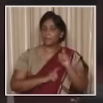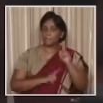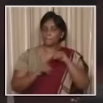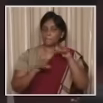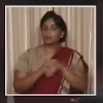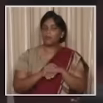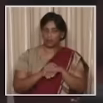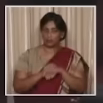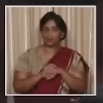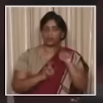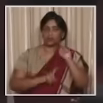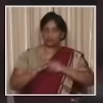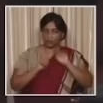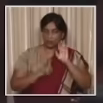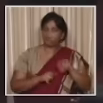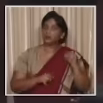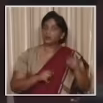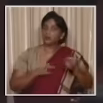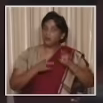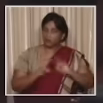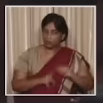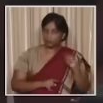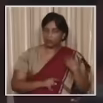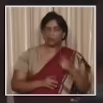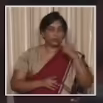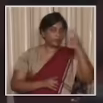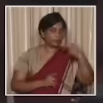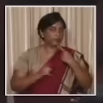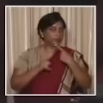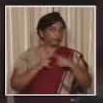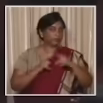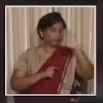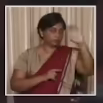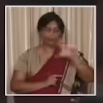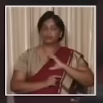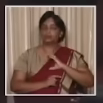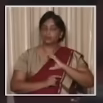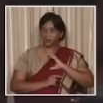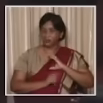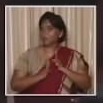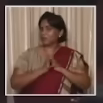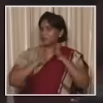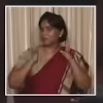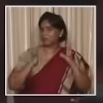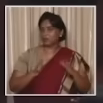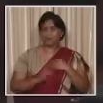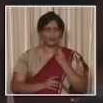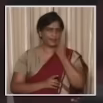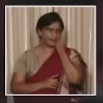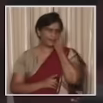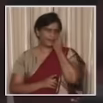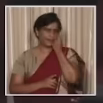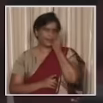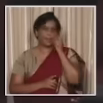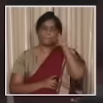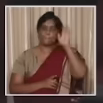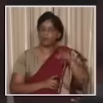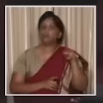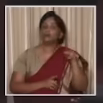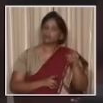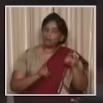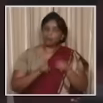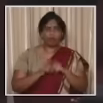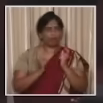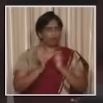පාර්ලිමේන්තුව තුළ සාකච්ඡා වුණා. ඊළඟට මේ දෙවනි වාරිකය ලැබීම සම්බන්ධයෙන් විශාල සැකයක් ජනතාව තුළ ඇති කරා. ඒ වගේම